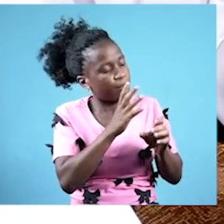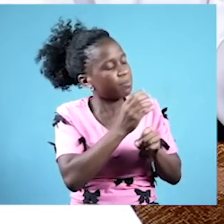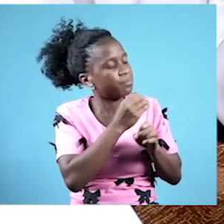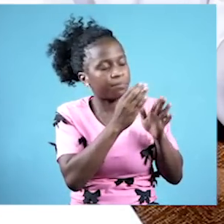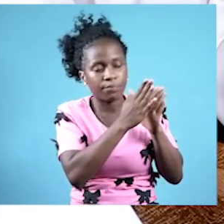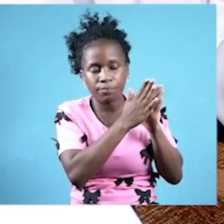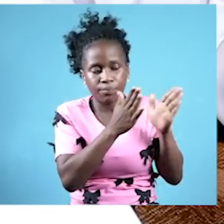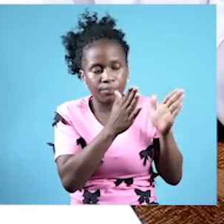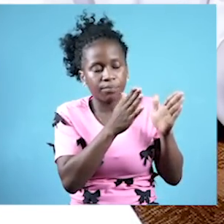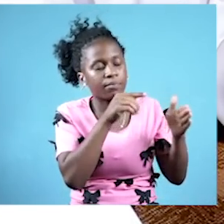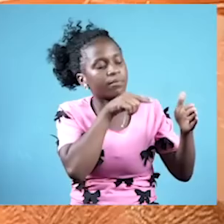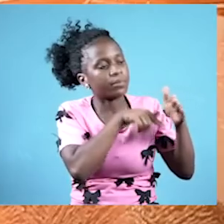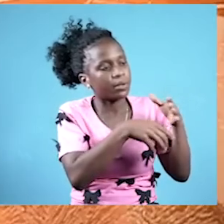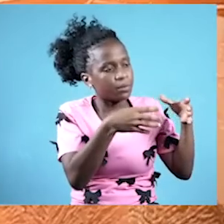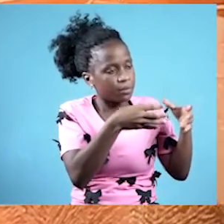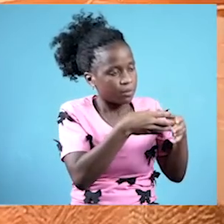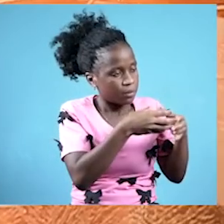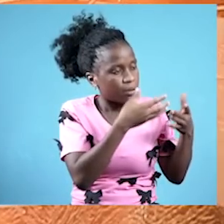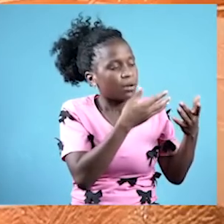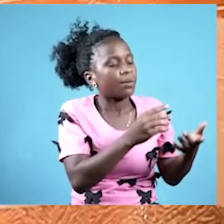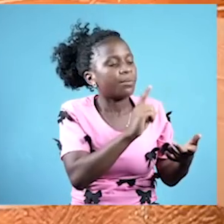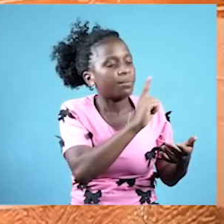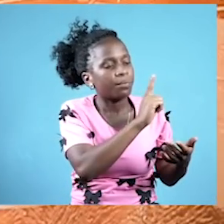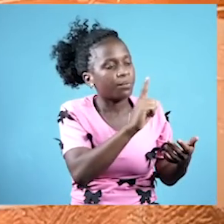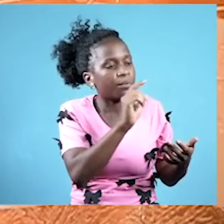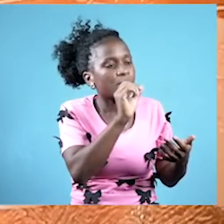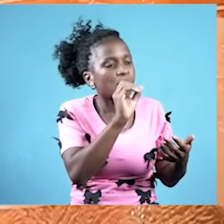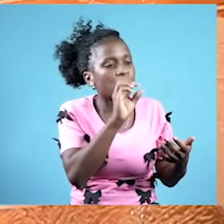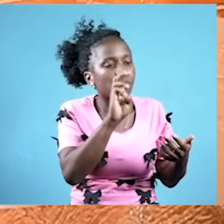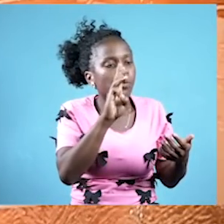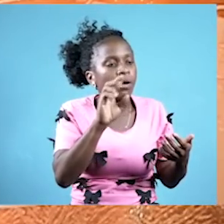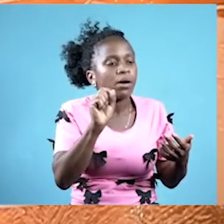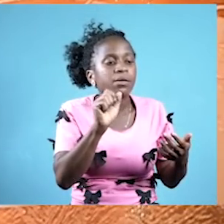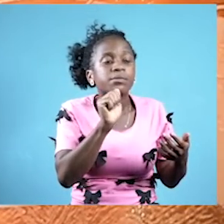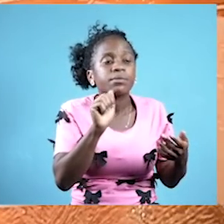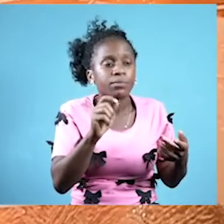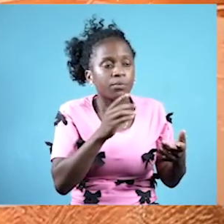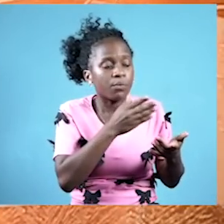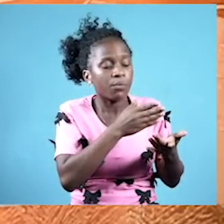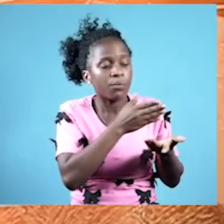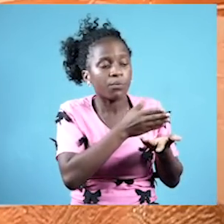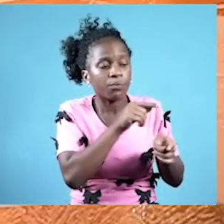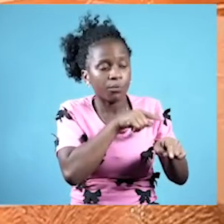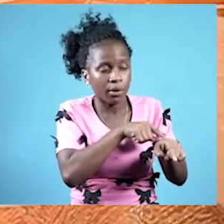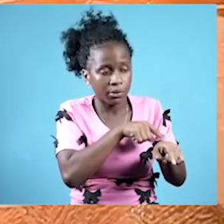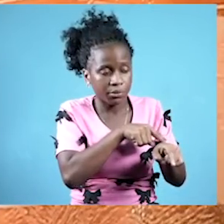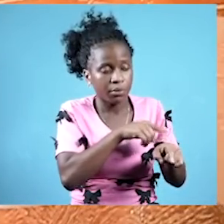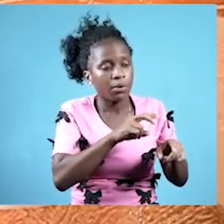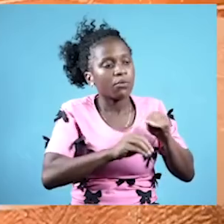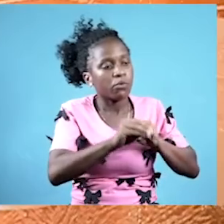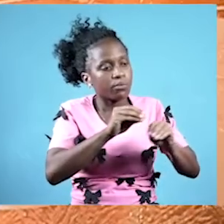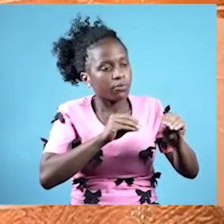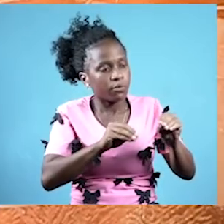ya chama. Ndiyo. Bila shaka nadhani unamzungumzia Edward Lowasa. Ndiyo. Wakati wa mchakato wa kumtafuta mgombea